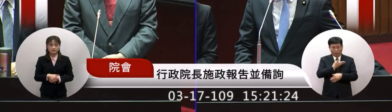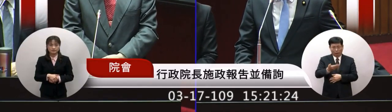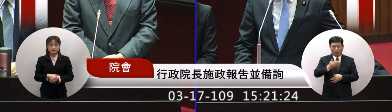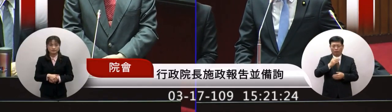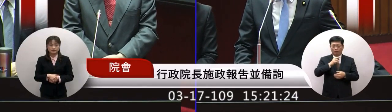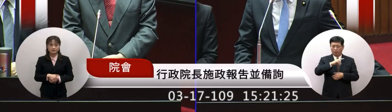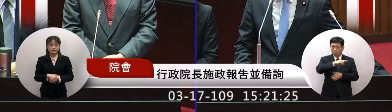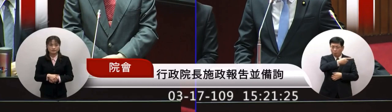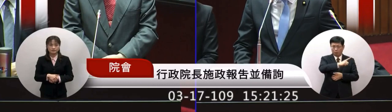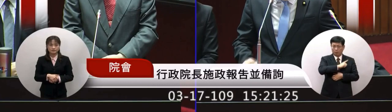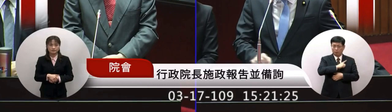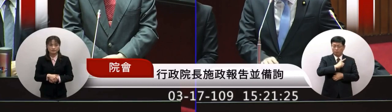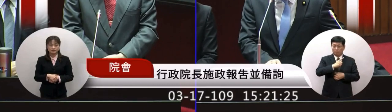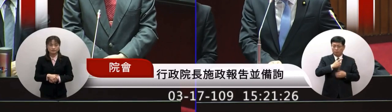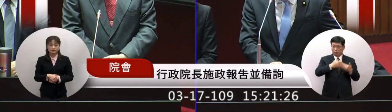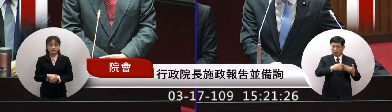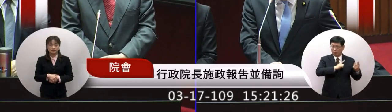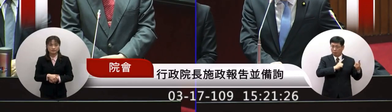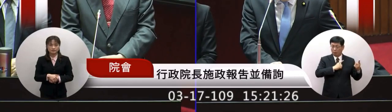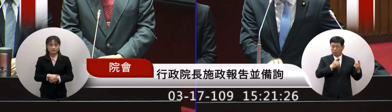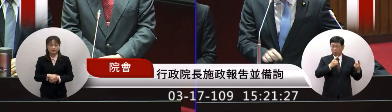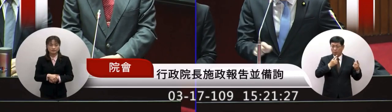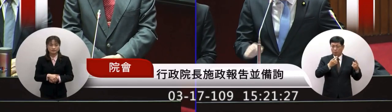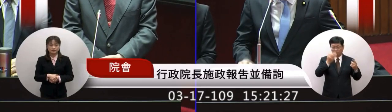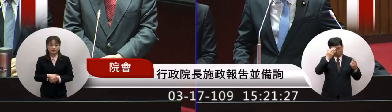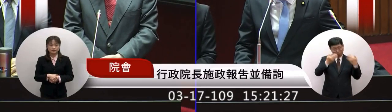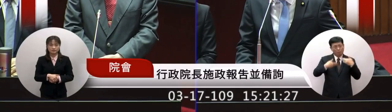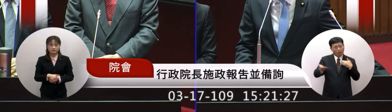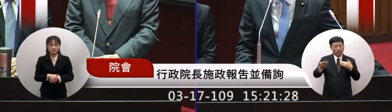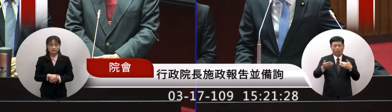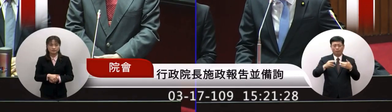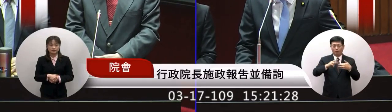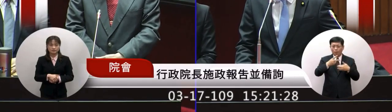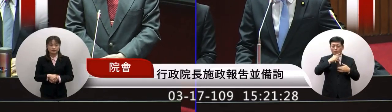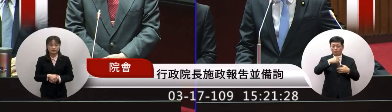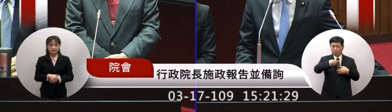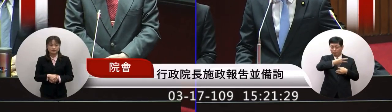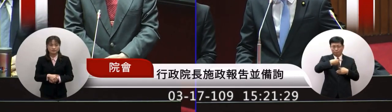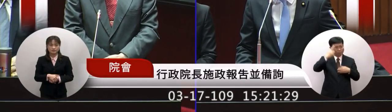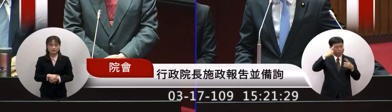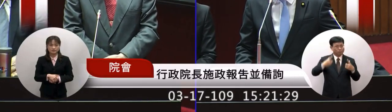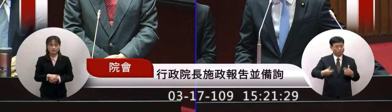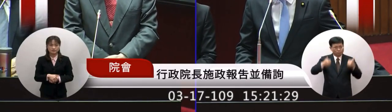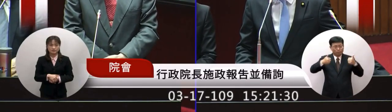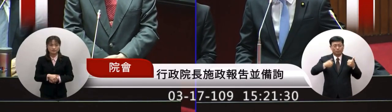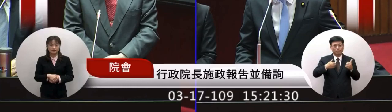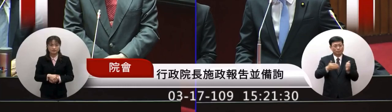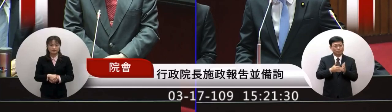是大陆的让步，还是两岸在这过程当中同时各让一步？